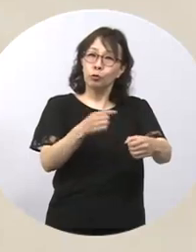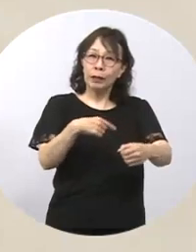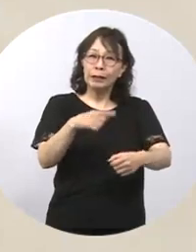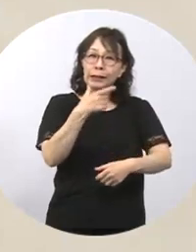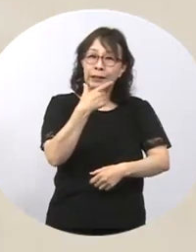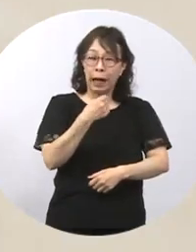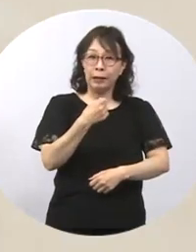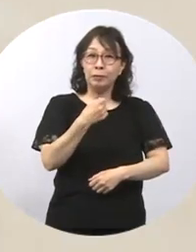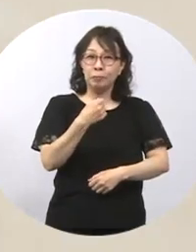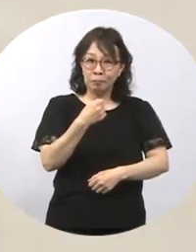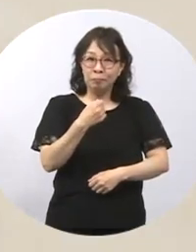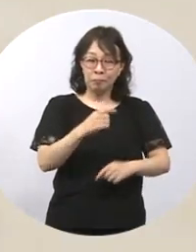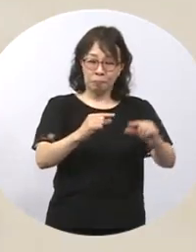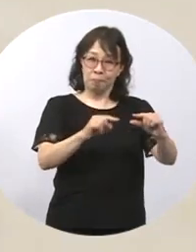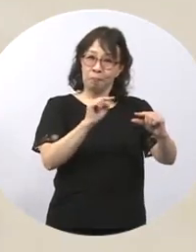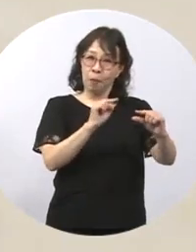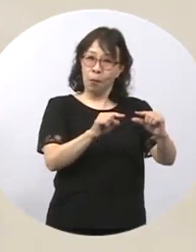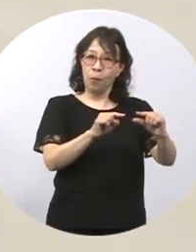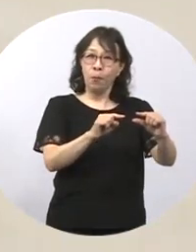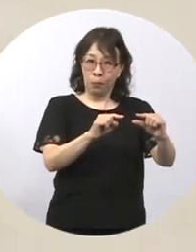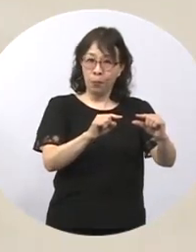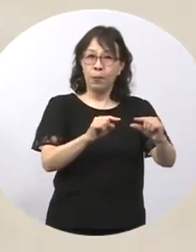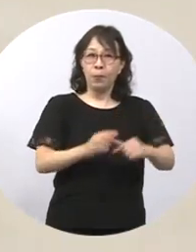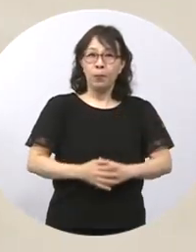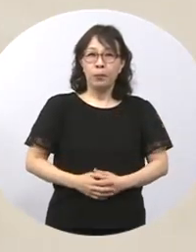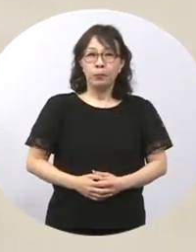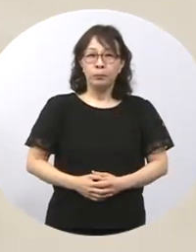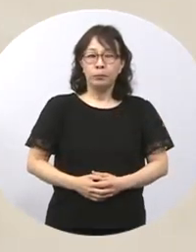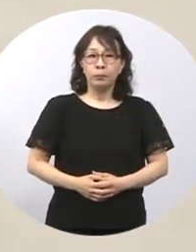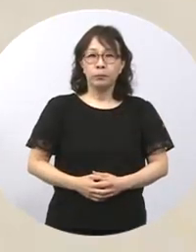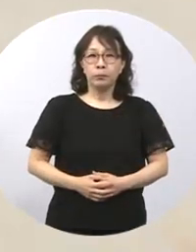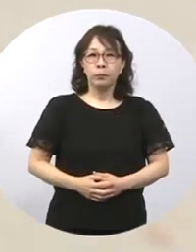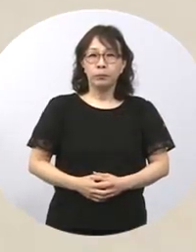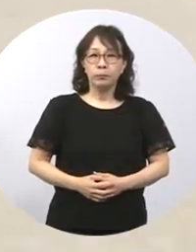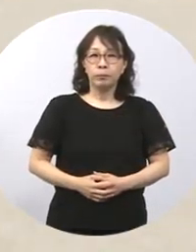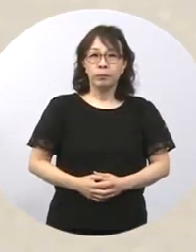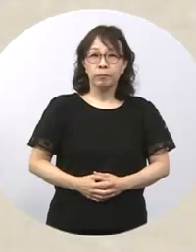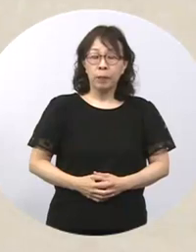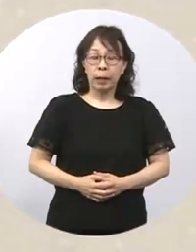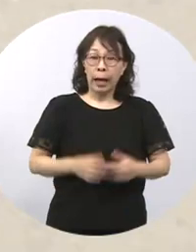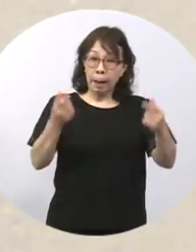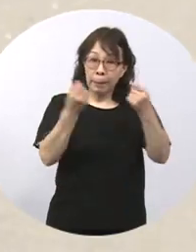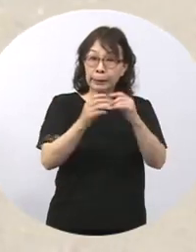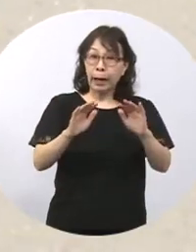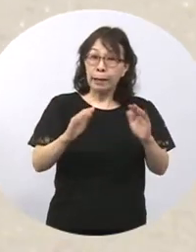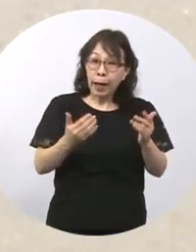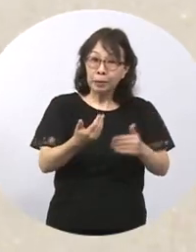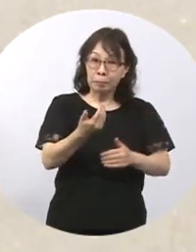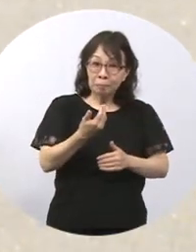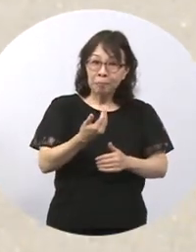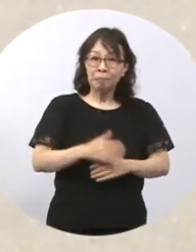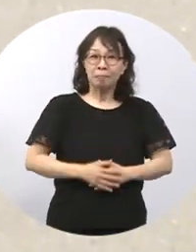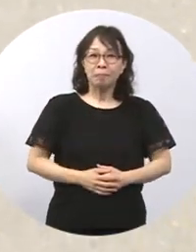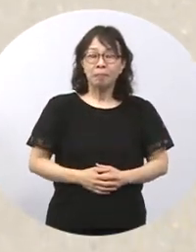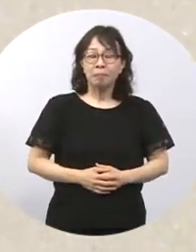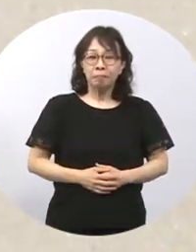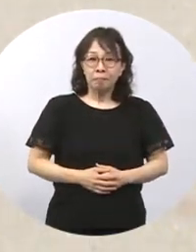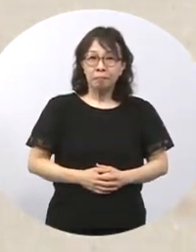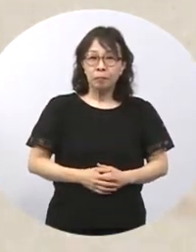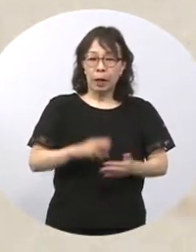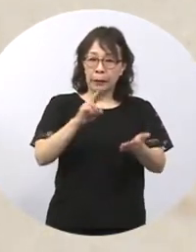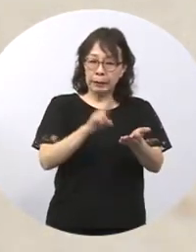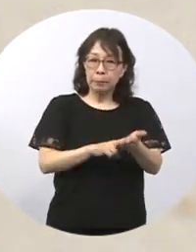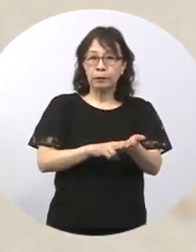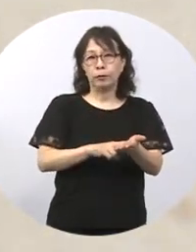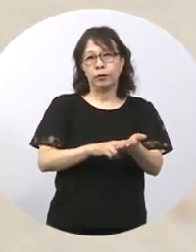ーパーに行きたいので、こちらを押しますと お間違いないですかということで確定ボ